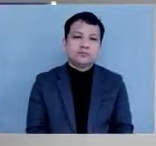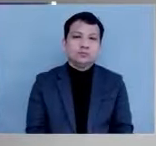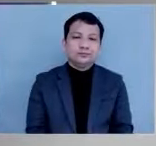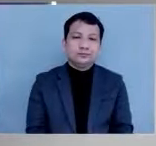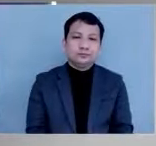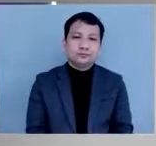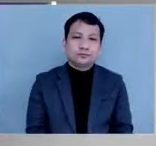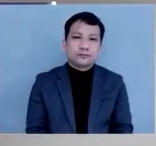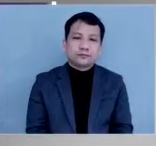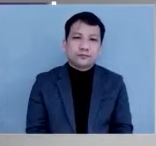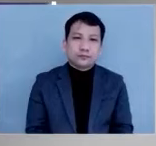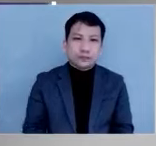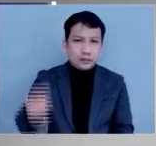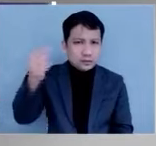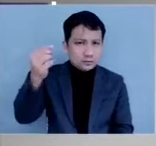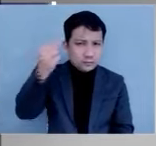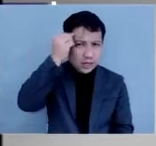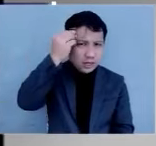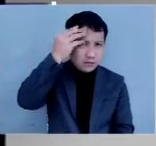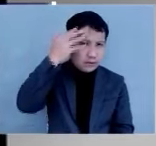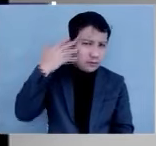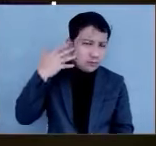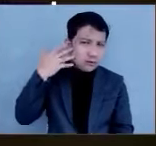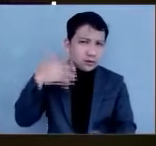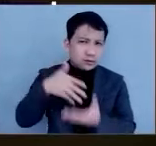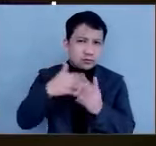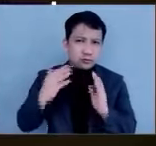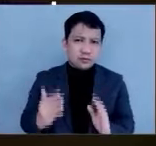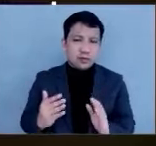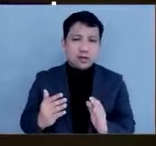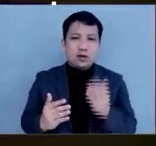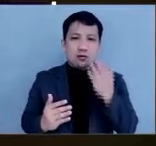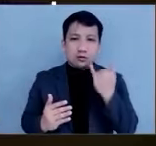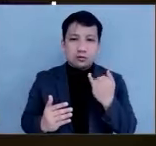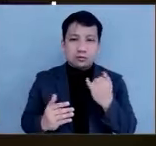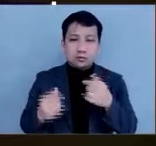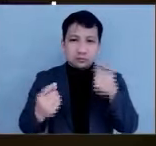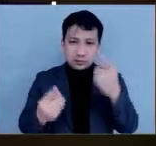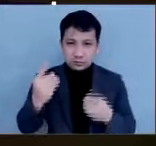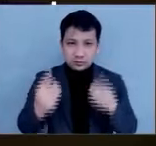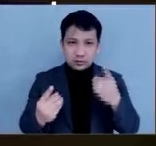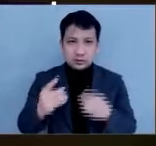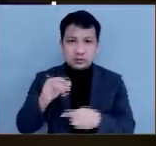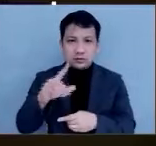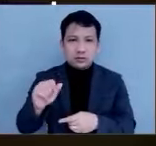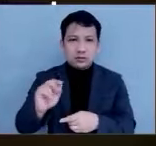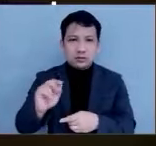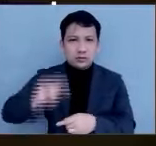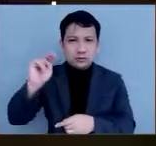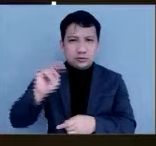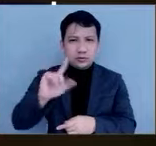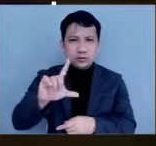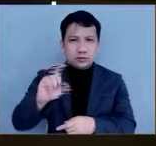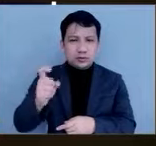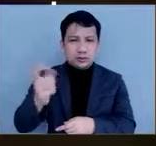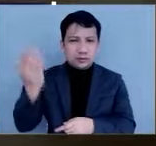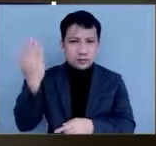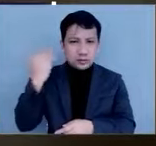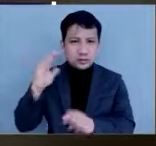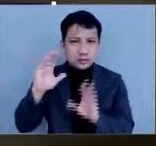Duguan ang ulo ng 21-anyos na estudyante niyan habang nagmamaneho sa Marilao, Bulacan North Luzon Expressway noong Linggo ng